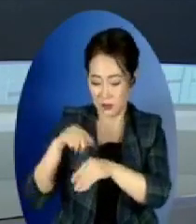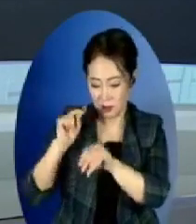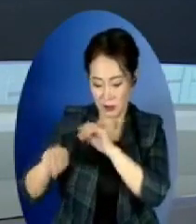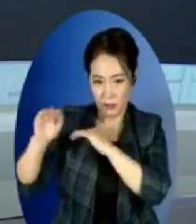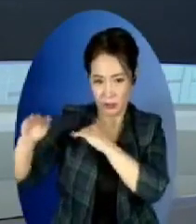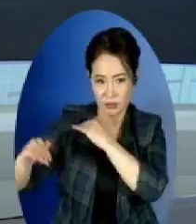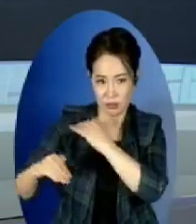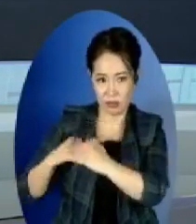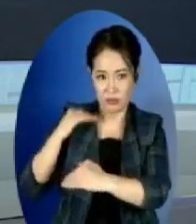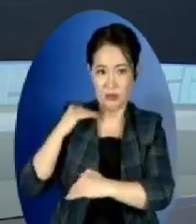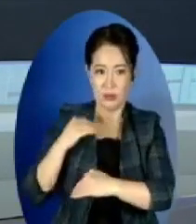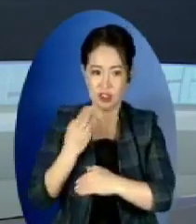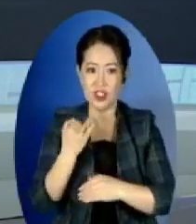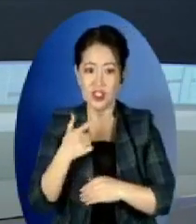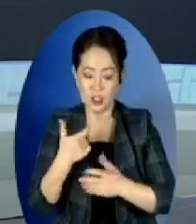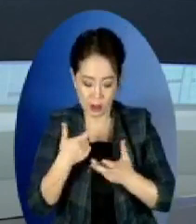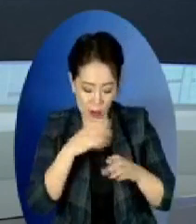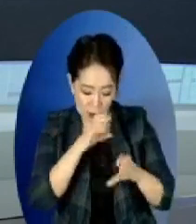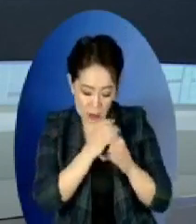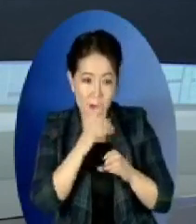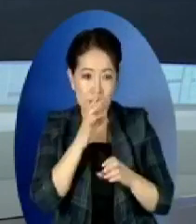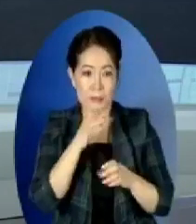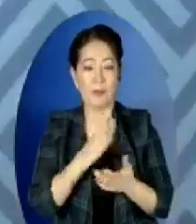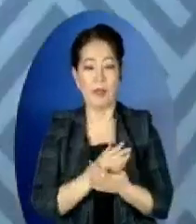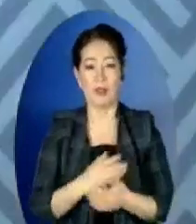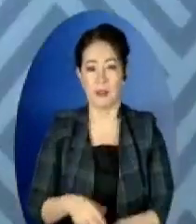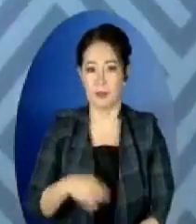мэндийн амнаас өнөөдөр мэдээллээ.